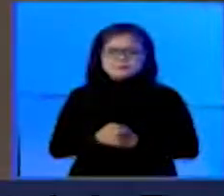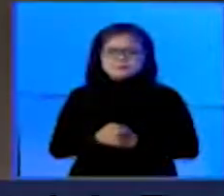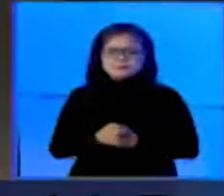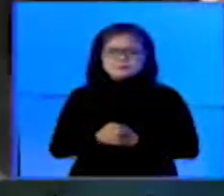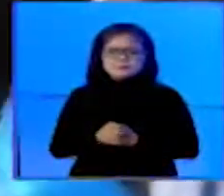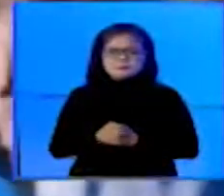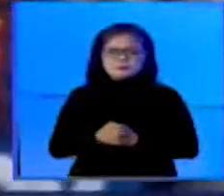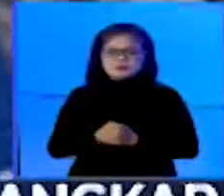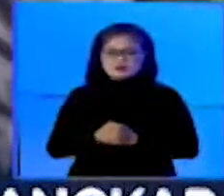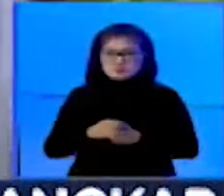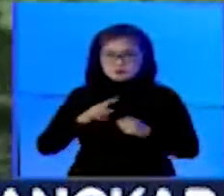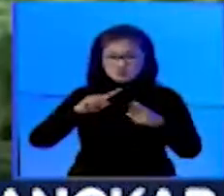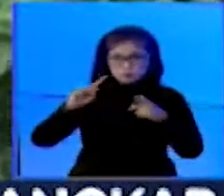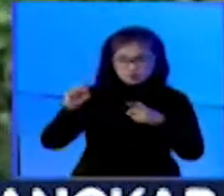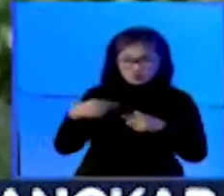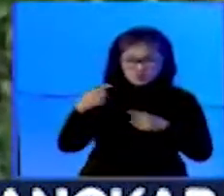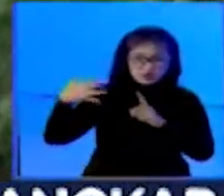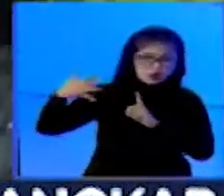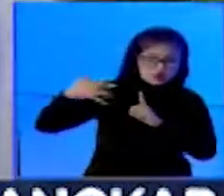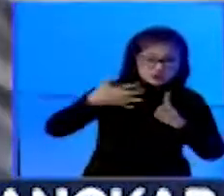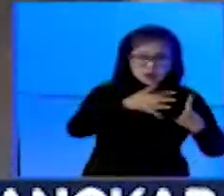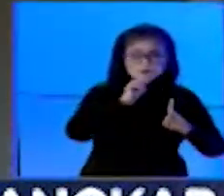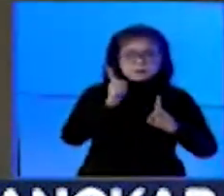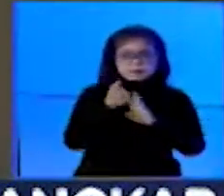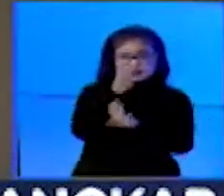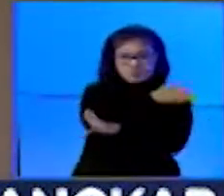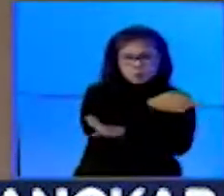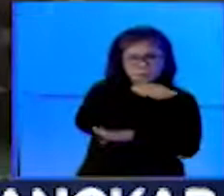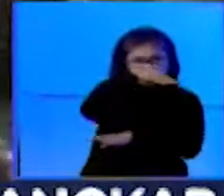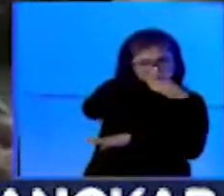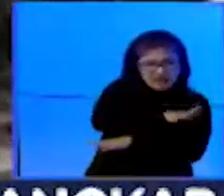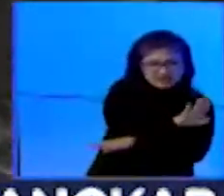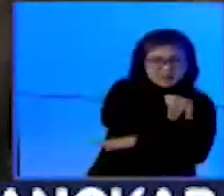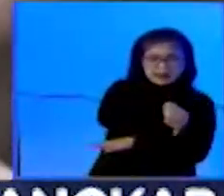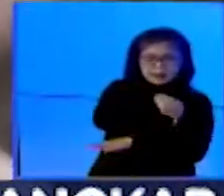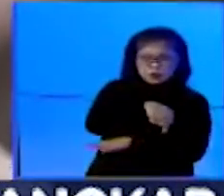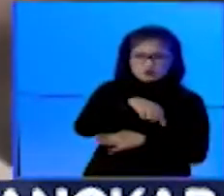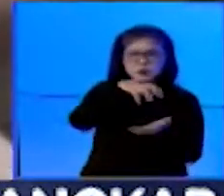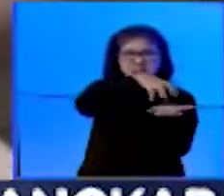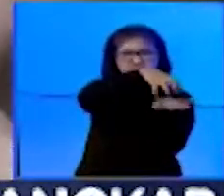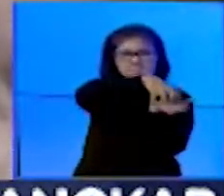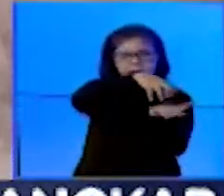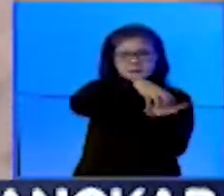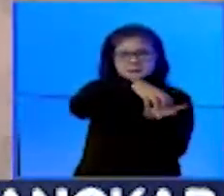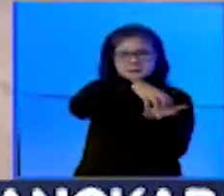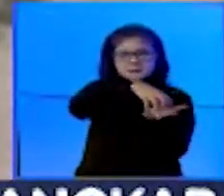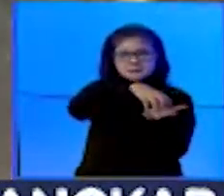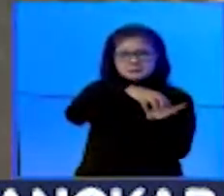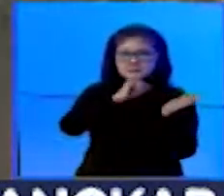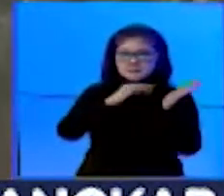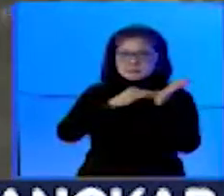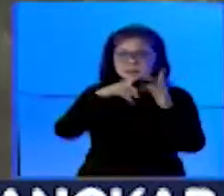Selama dua bulan melakukan pengejaran pasca kematian seekor gajah jantan, Kecamatan Kelayang, Kabupaten Indragiri Hulu